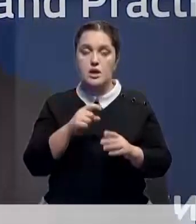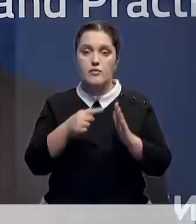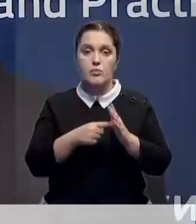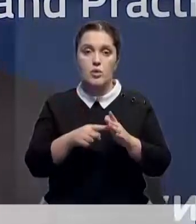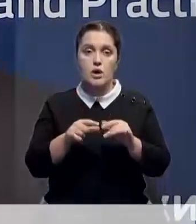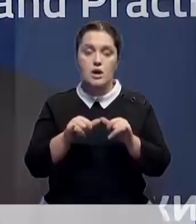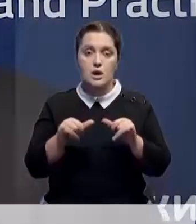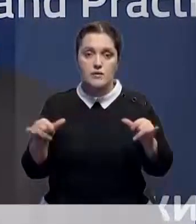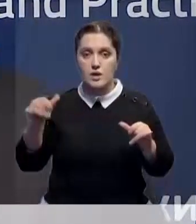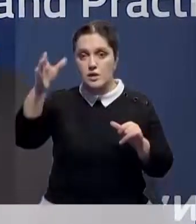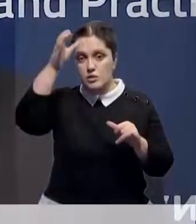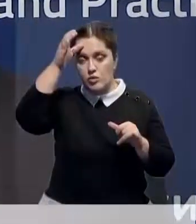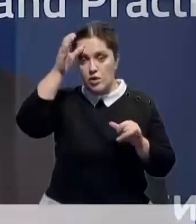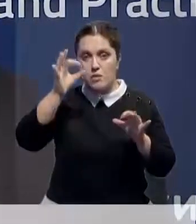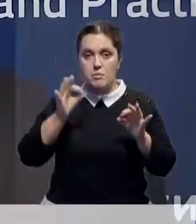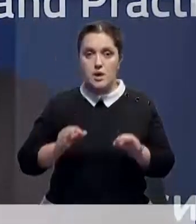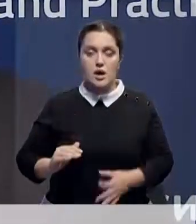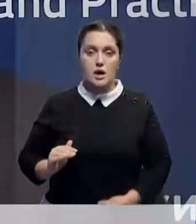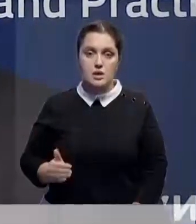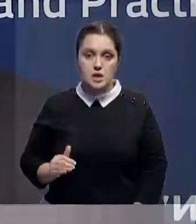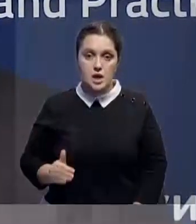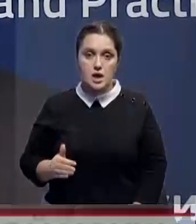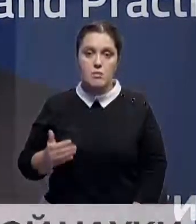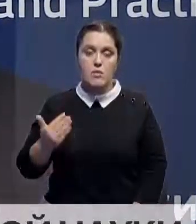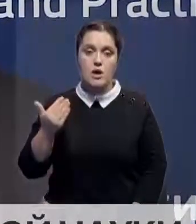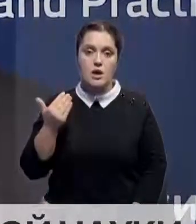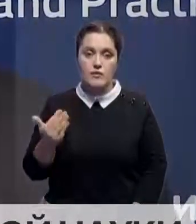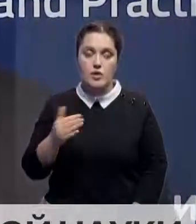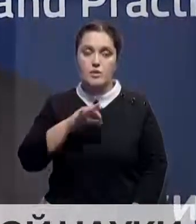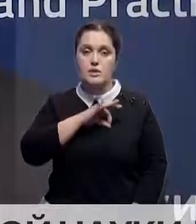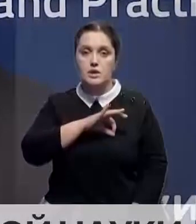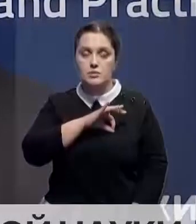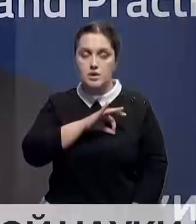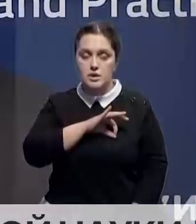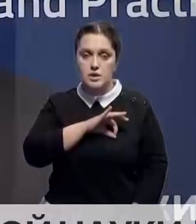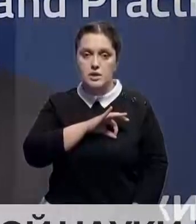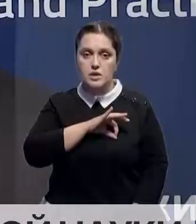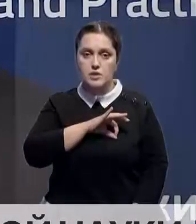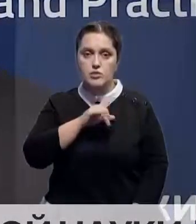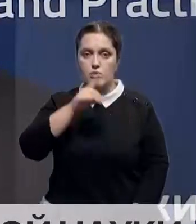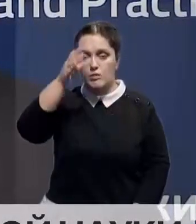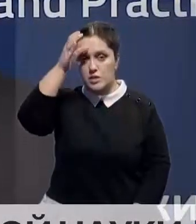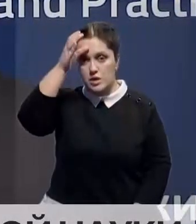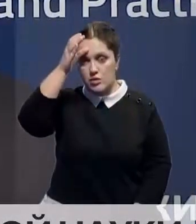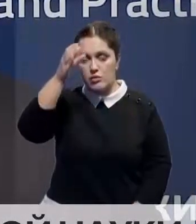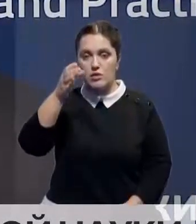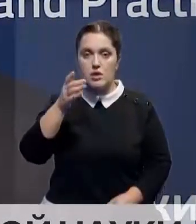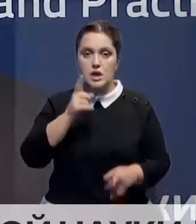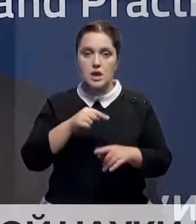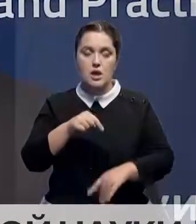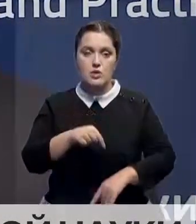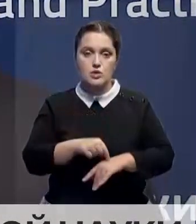точки зрения ее правильной коммерциализации, с точки зрения ее прикладного применения в целом в обществе, чтобы наука приносила реально